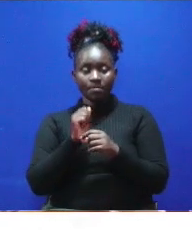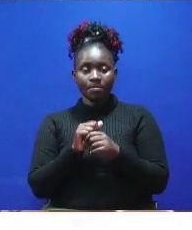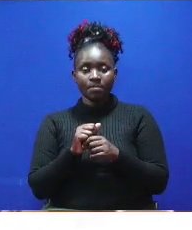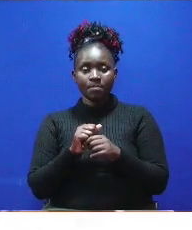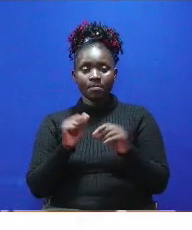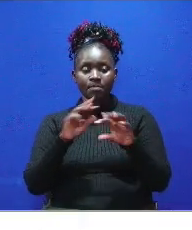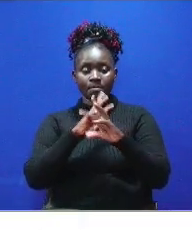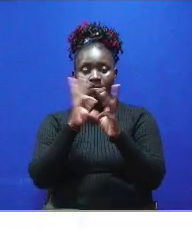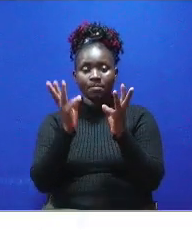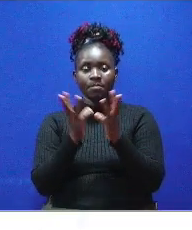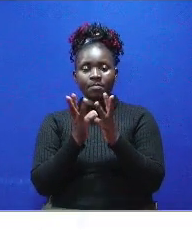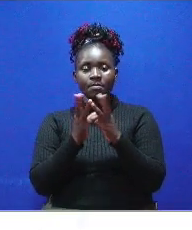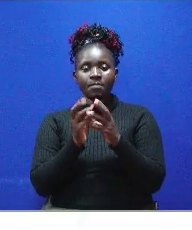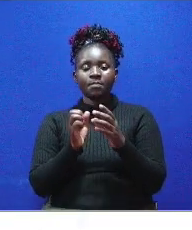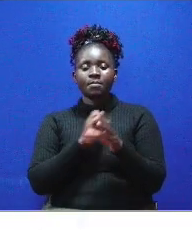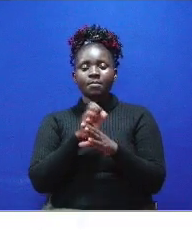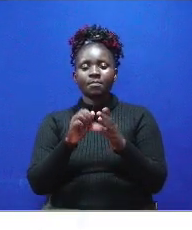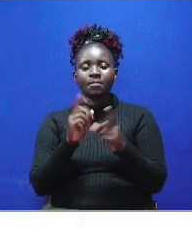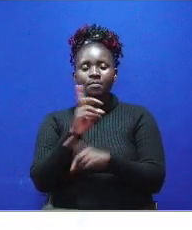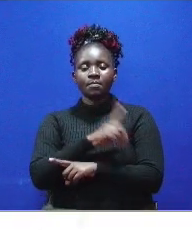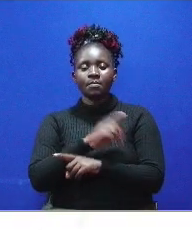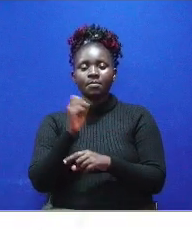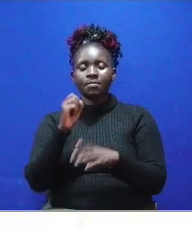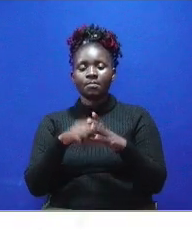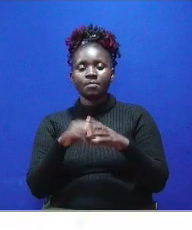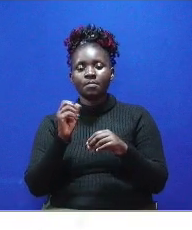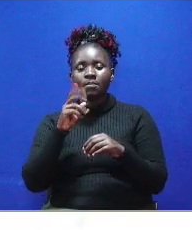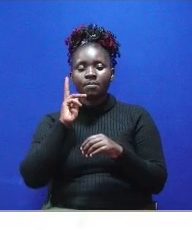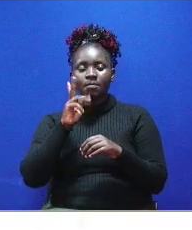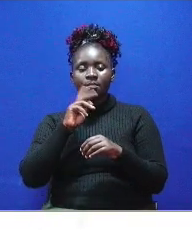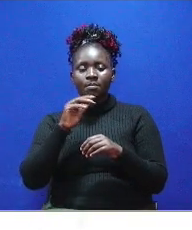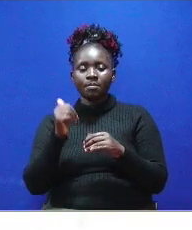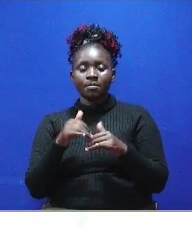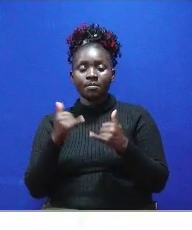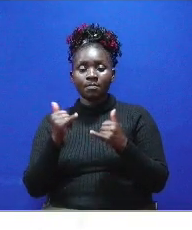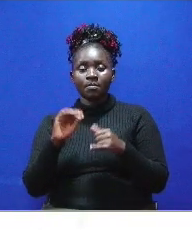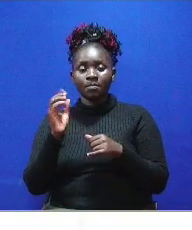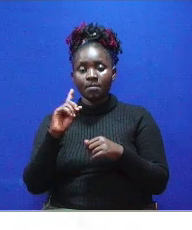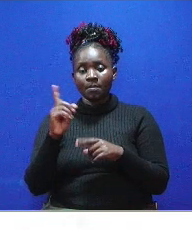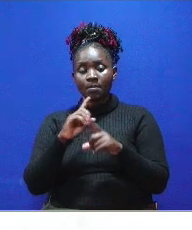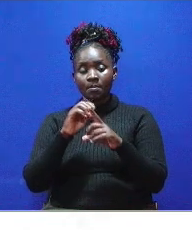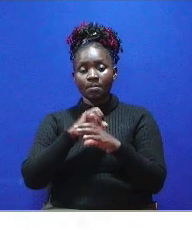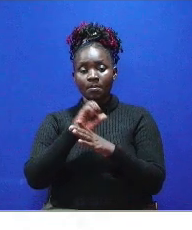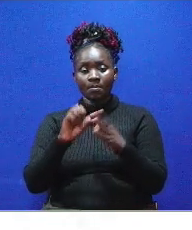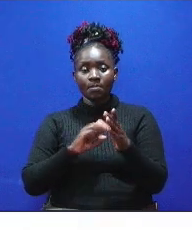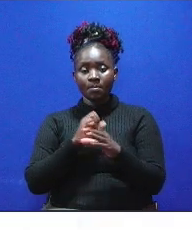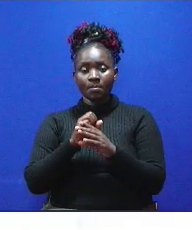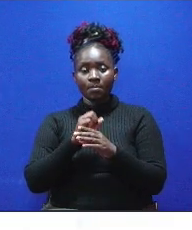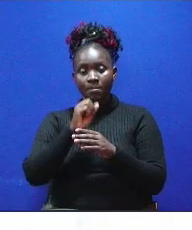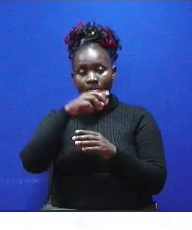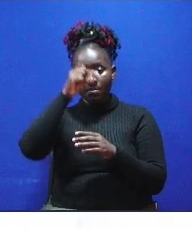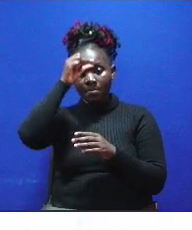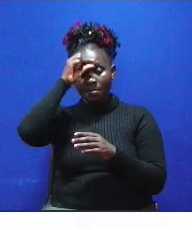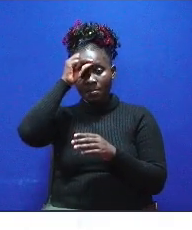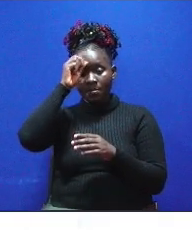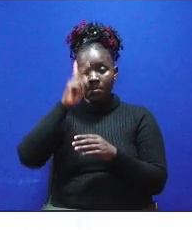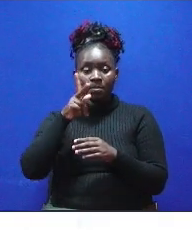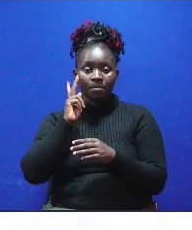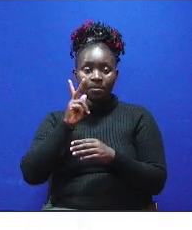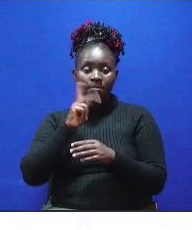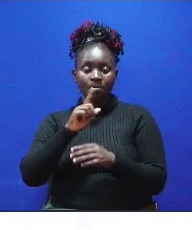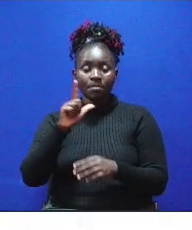World Environmental Day. Imeye county ya Kisii nigo muwaziri webintu bitu watana nebo serikali ya county ya Kisii lea